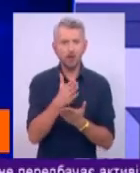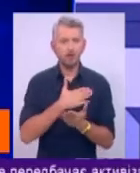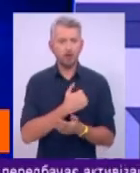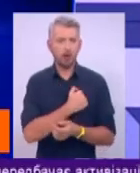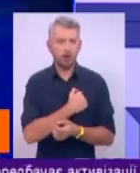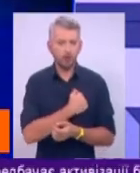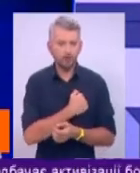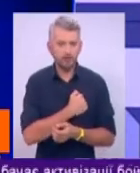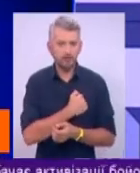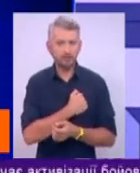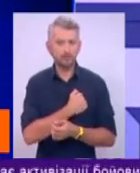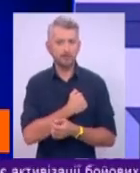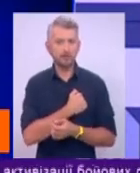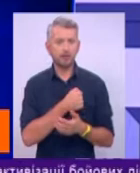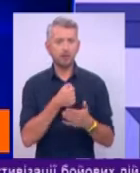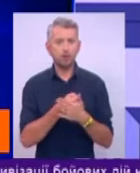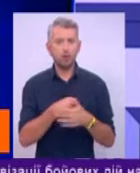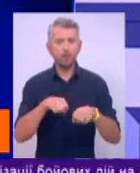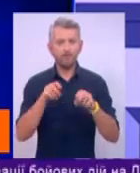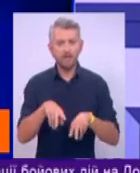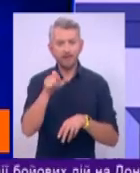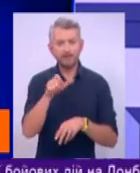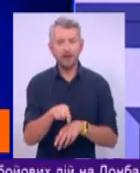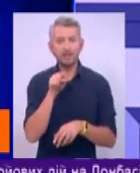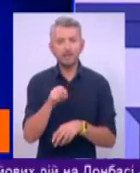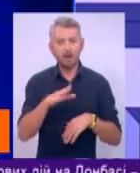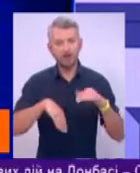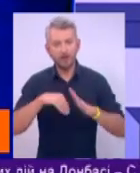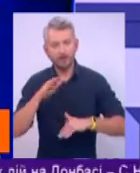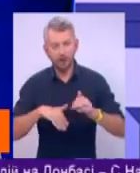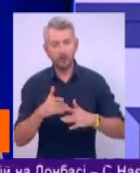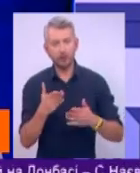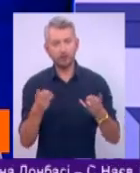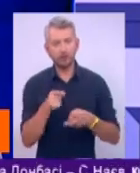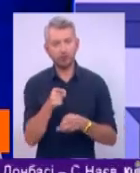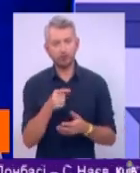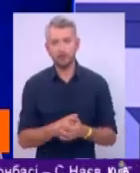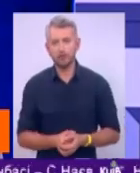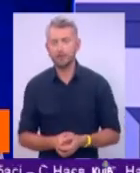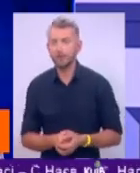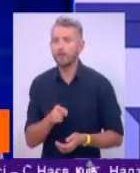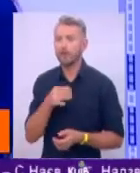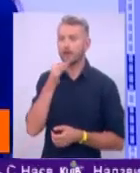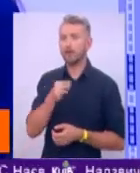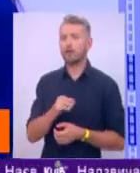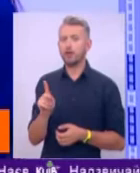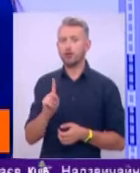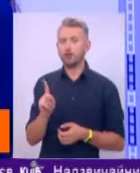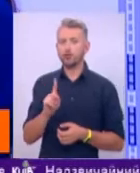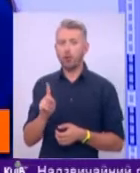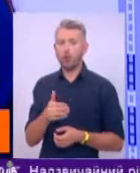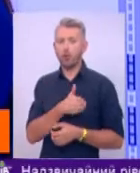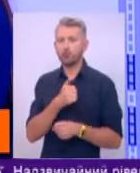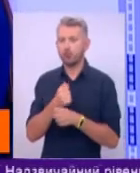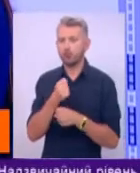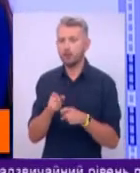атовців, наших захисників до фахівця саме тієї кваліфікації, якої вони потребують. А от ви сказали, що от хочуть